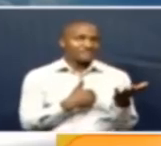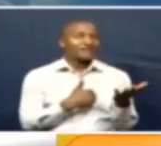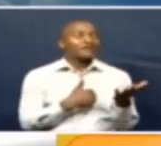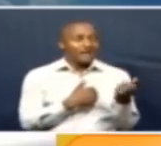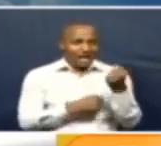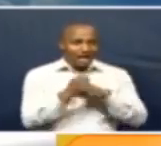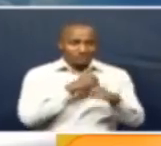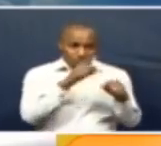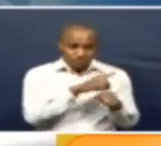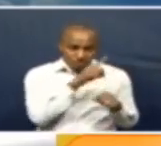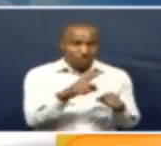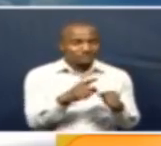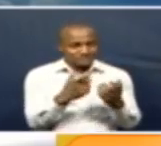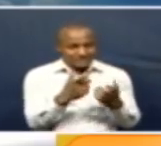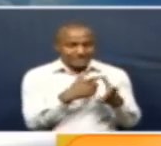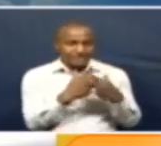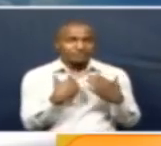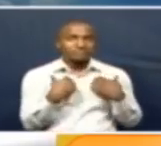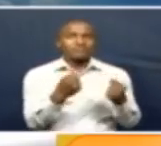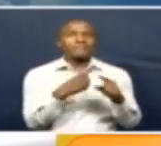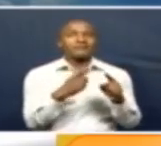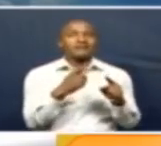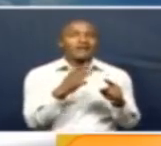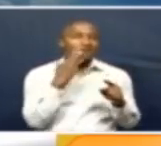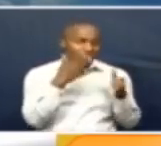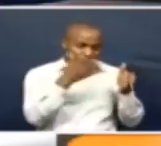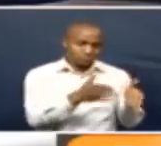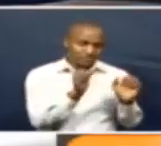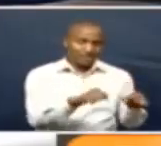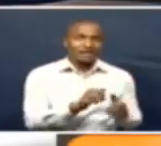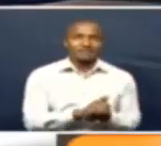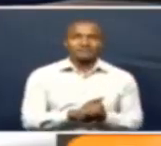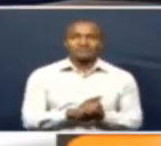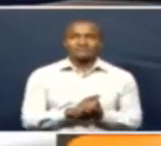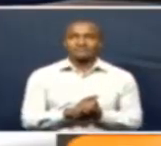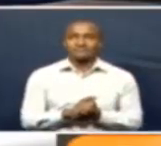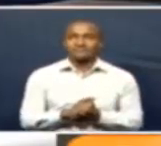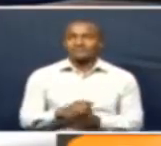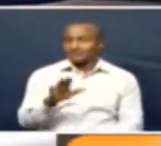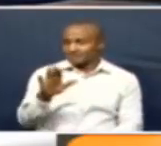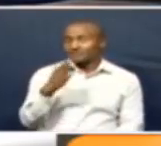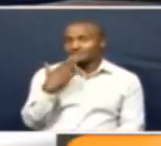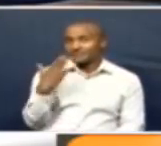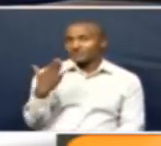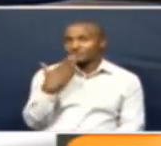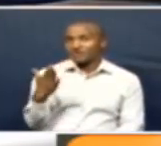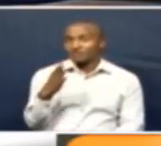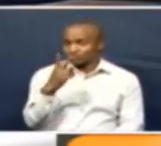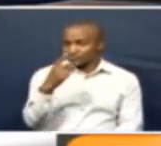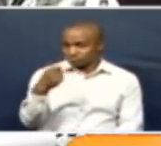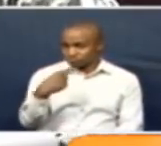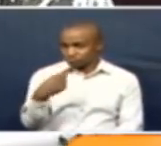dhambi ndio nijiridhize, lakini najua ni kaburi ninaenda. Nani, asante sana. Wacha, I'm going to read two of your messages